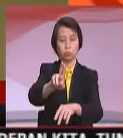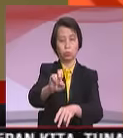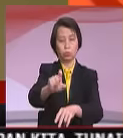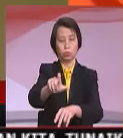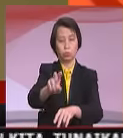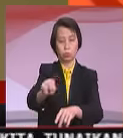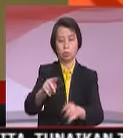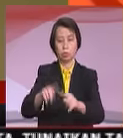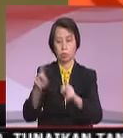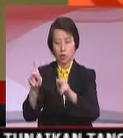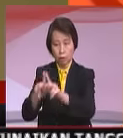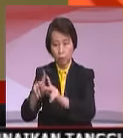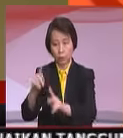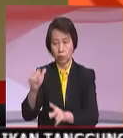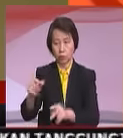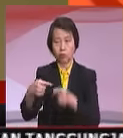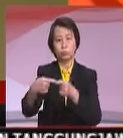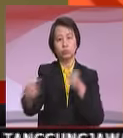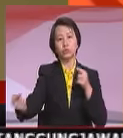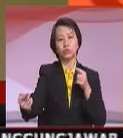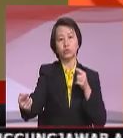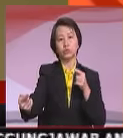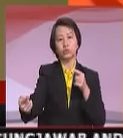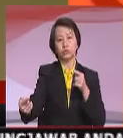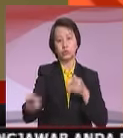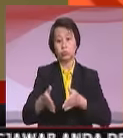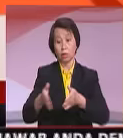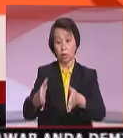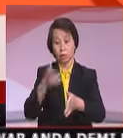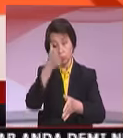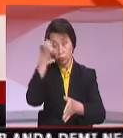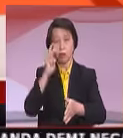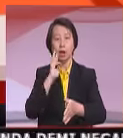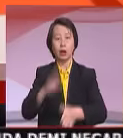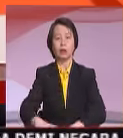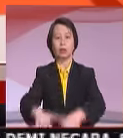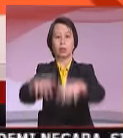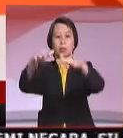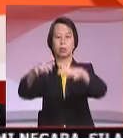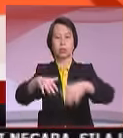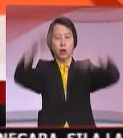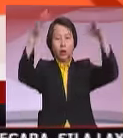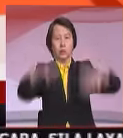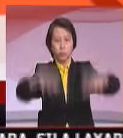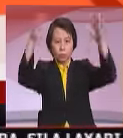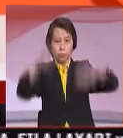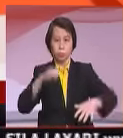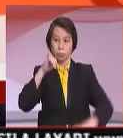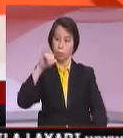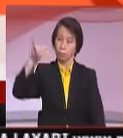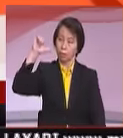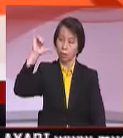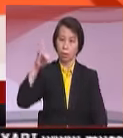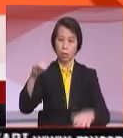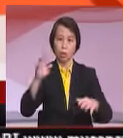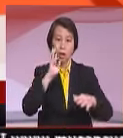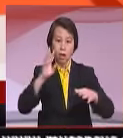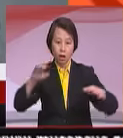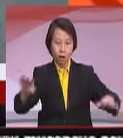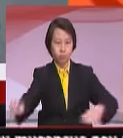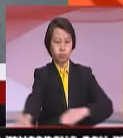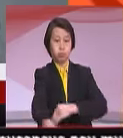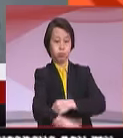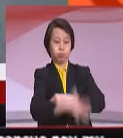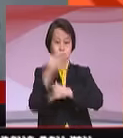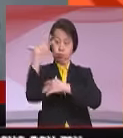Mendamit dan Kampung Tanjung terputus hubungan selepas dinaiki air. Kejadian hujan lebat semalam dan pertembungan air pasang